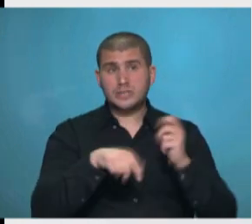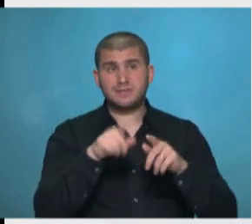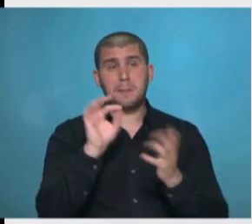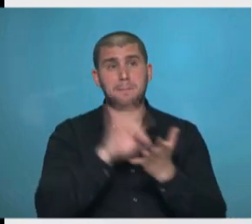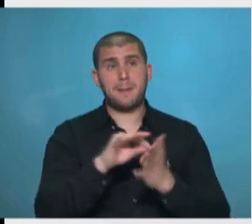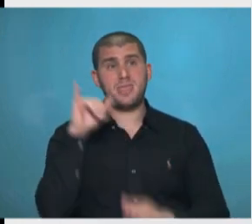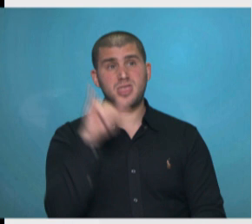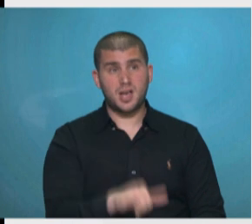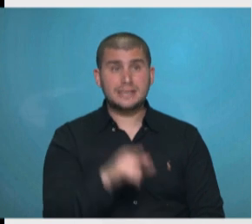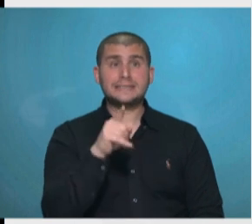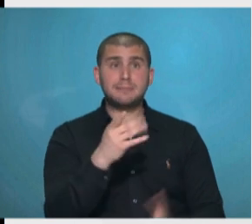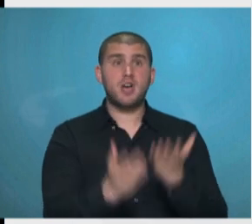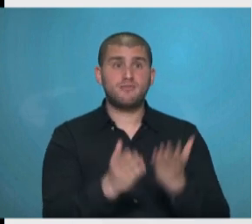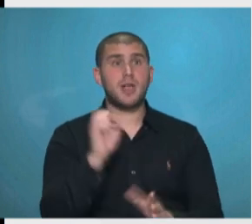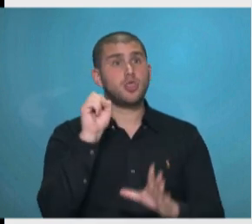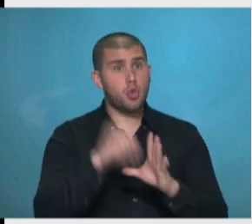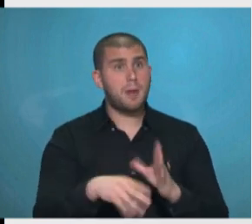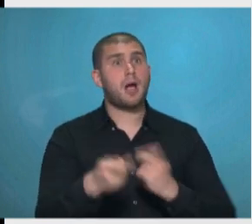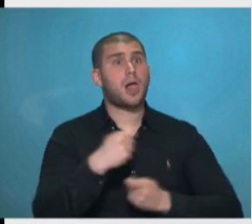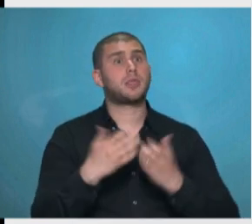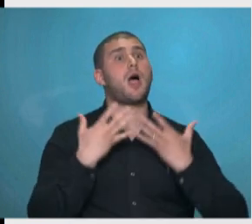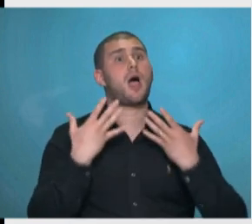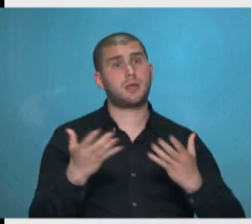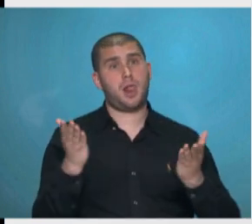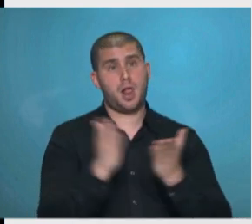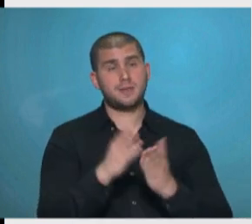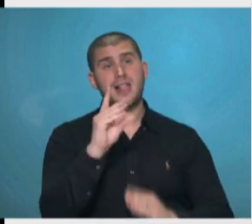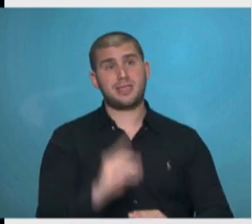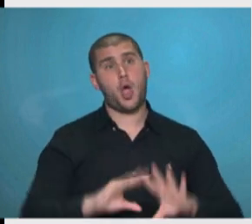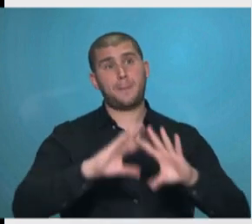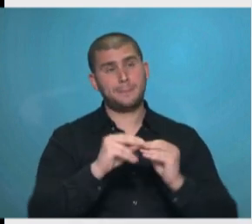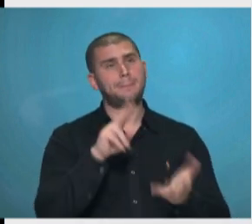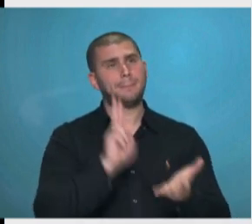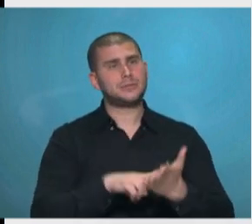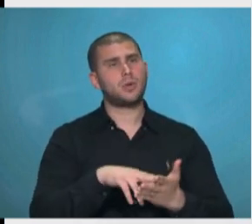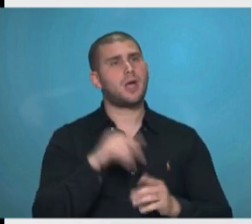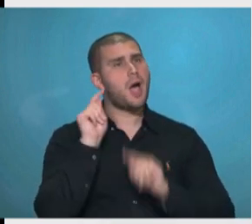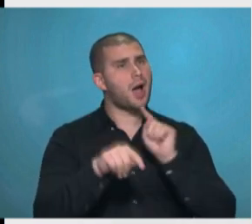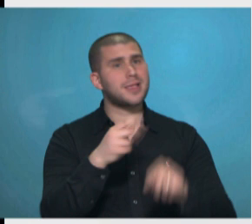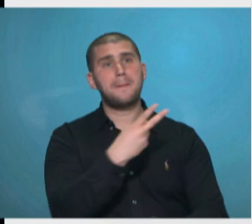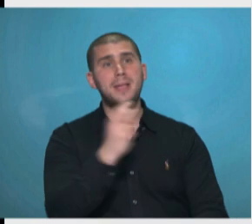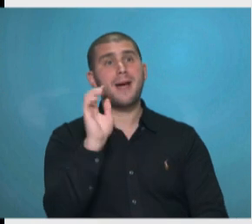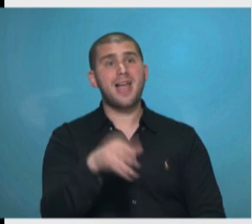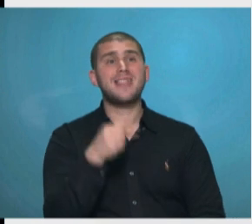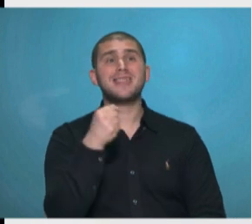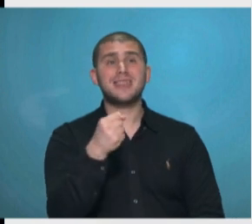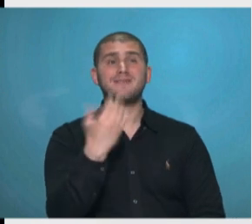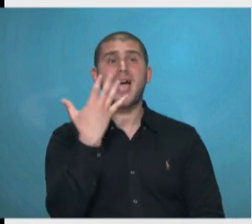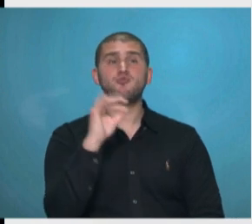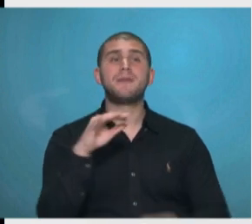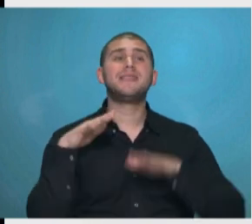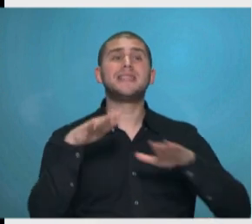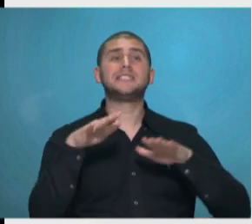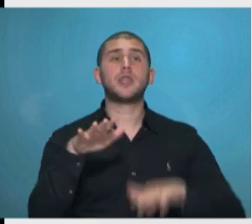הנחיתה. זאת לעומת התרומה הכלכלית האדירה לאילת ולדרום בכלל, בזכות הגעתם של כ-200,000 תיירים וכ-50